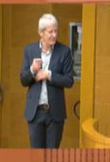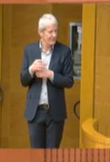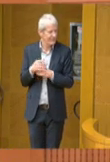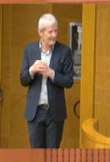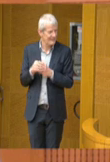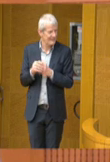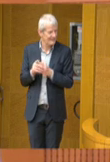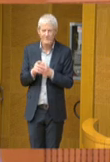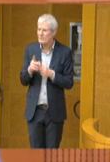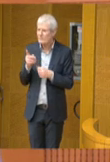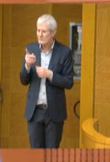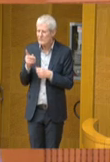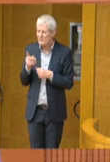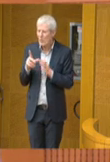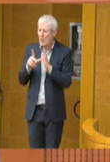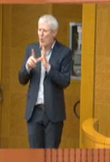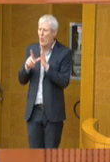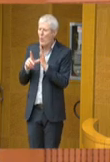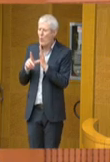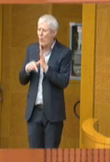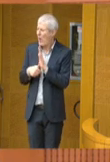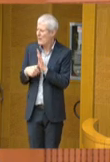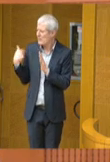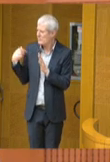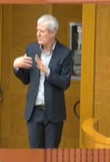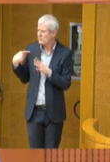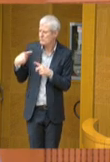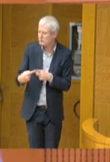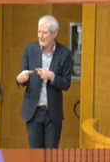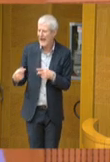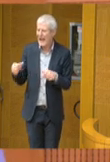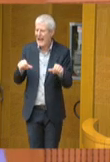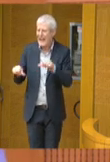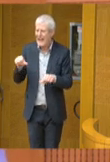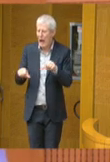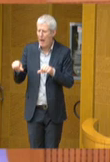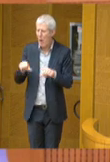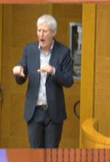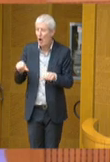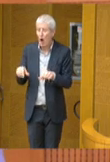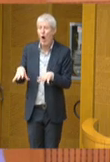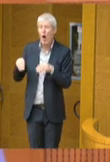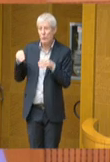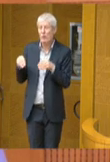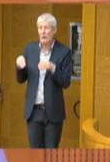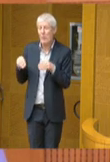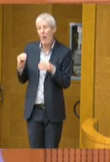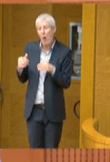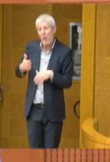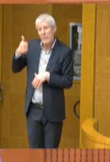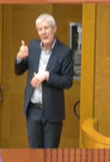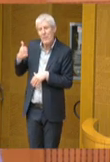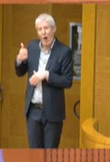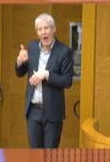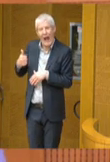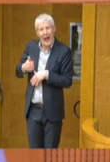Senti, qual è l'attività? Da quanto tempo che segui il laboratorio? Da che anno? Dal primo anno. Dal primo anno, bravissima.